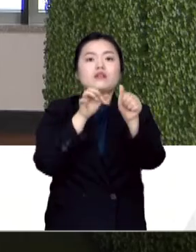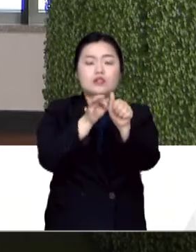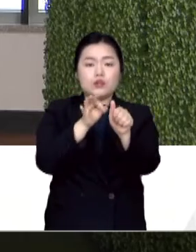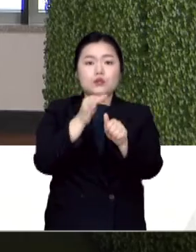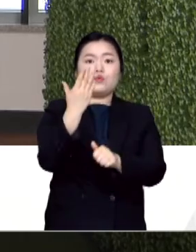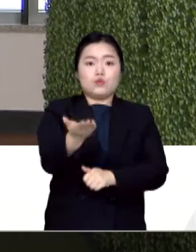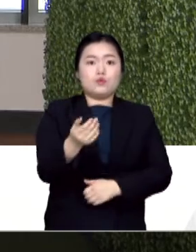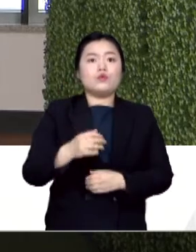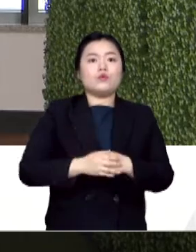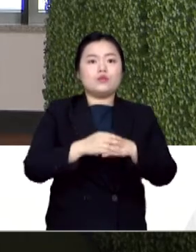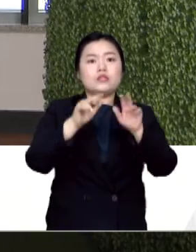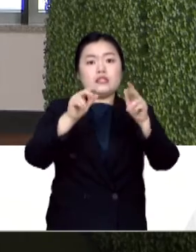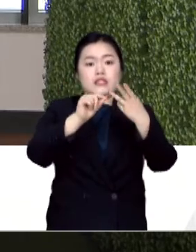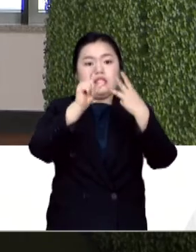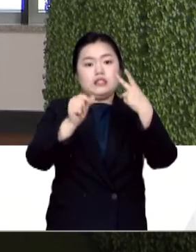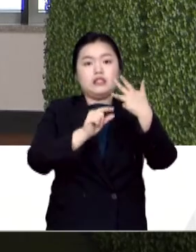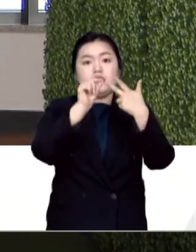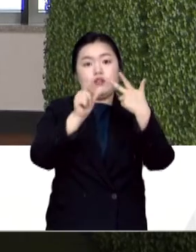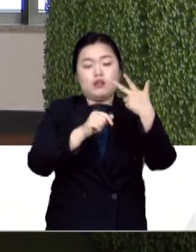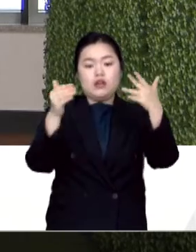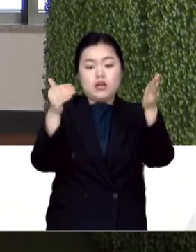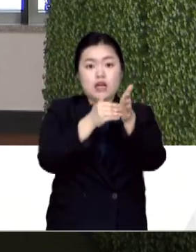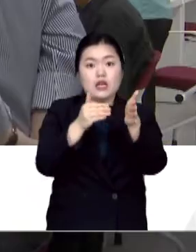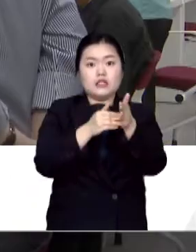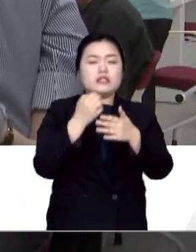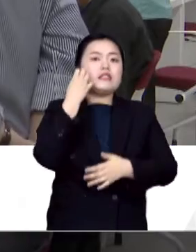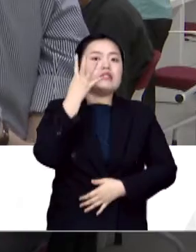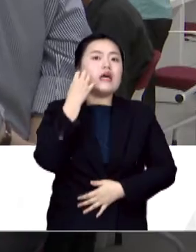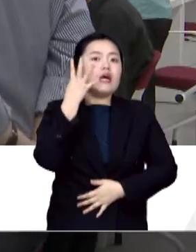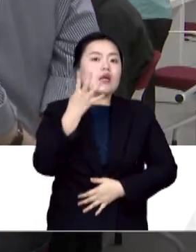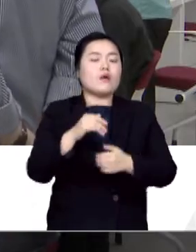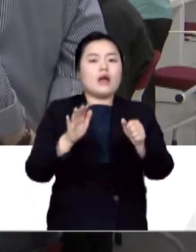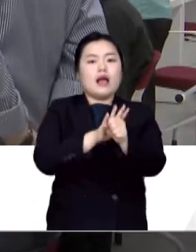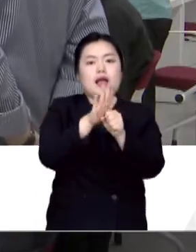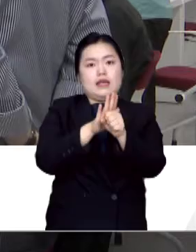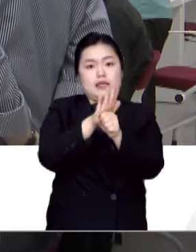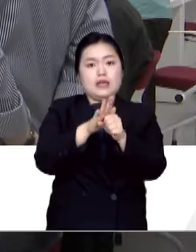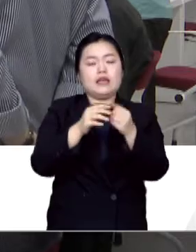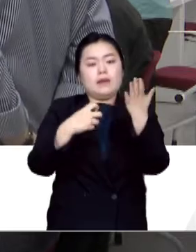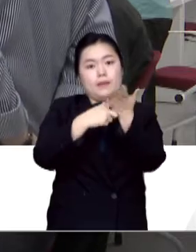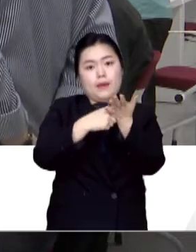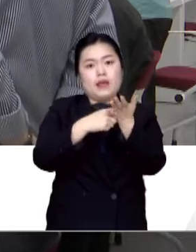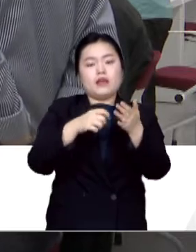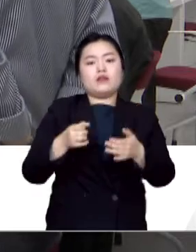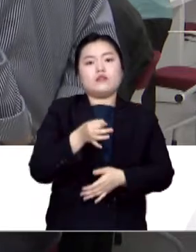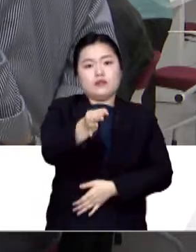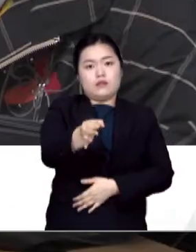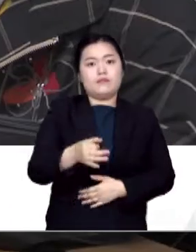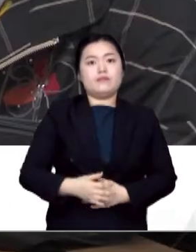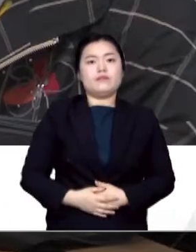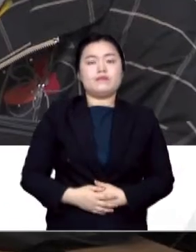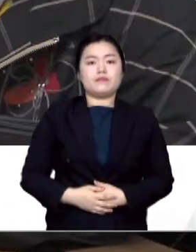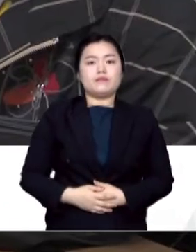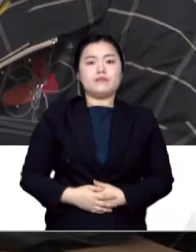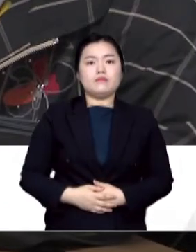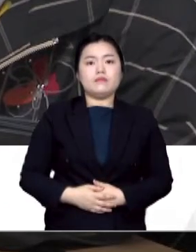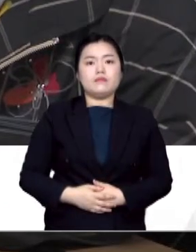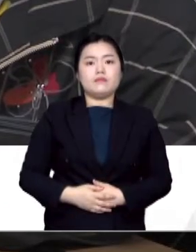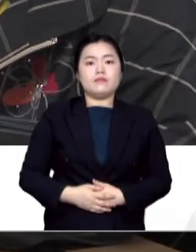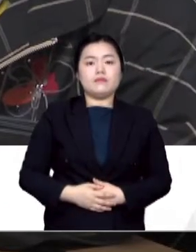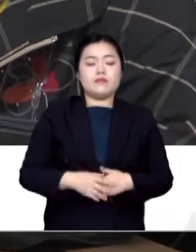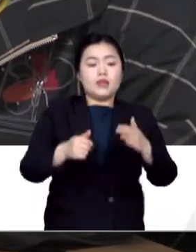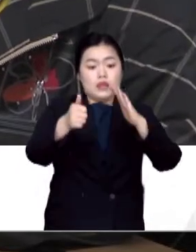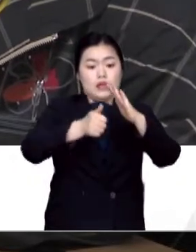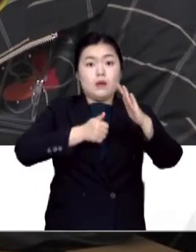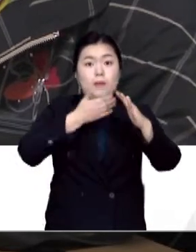있으며, 이달부터 7월까지 4개월분을 카드형 지역화폐인 안양사랑페이로 지급합니다. 대상